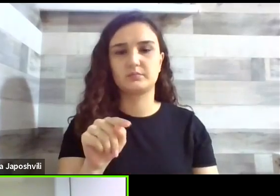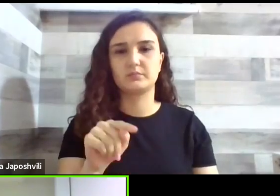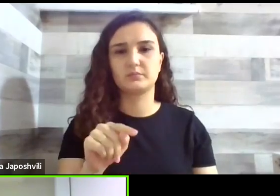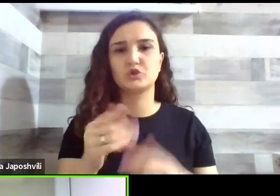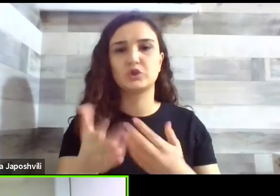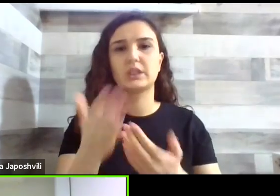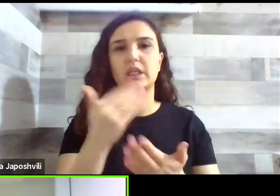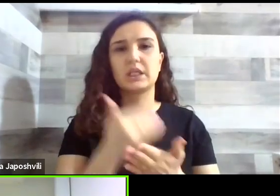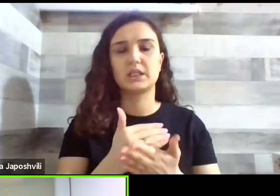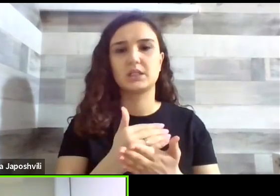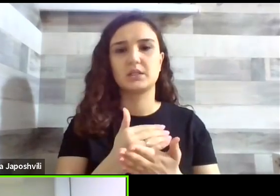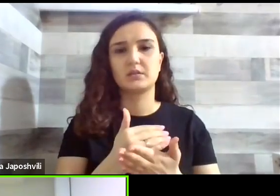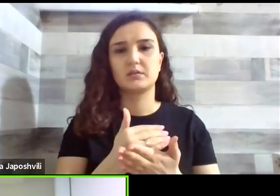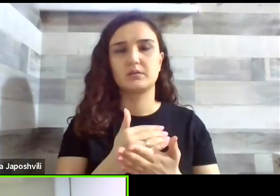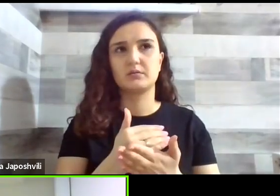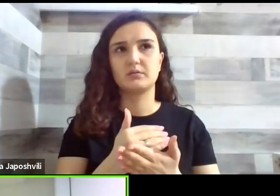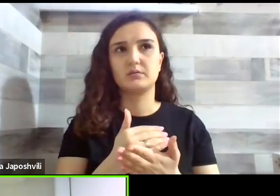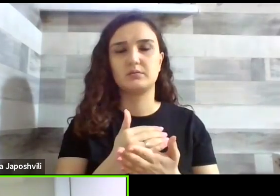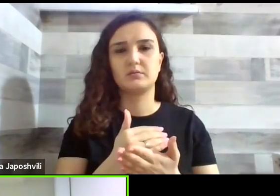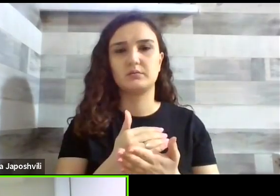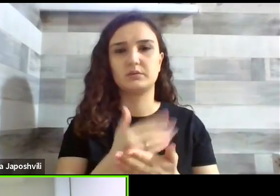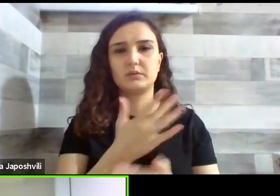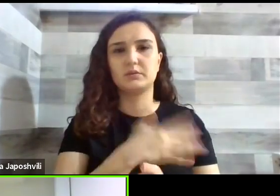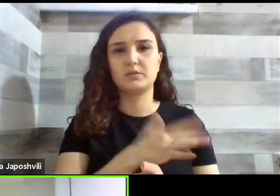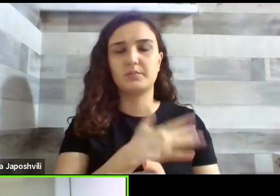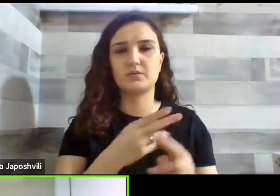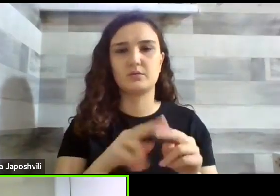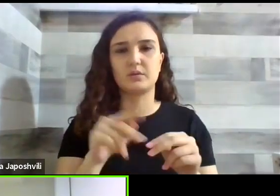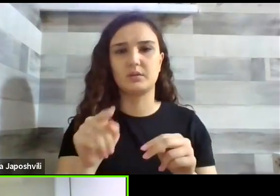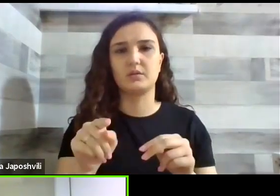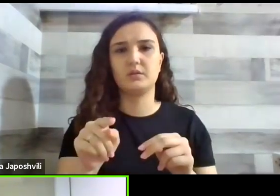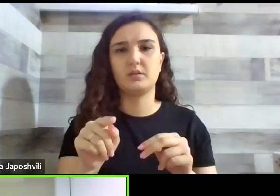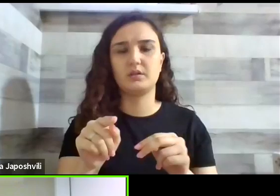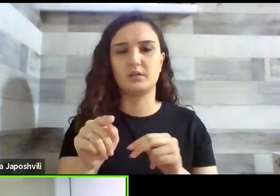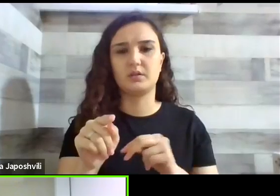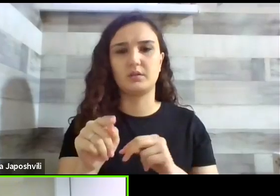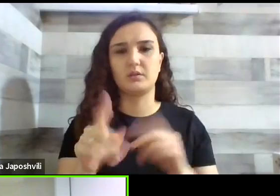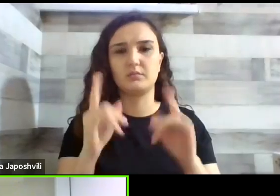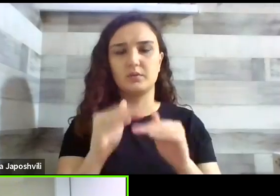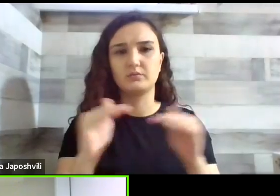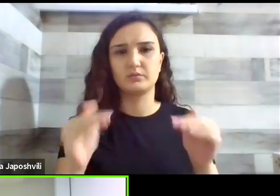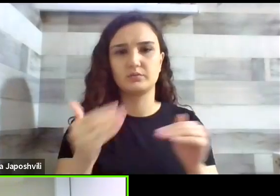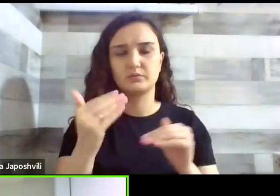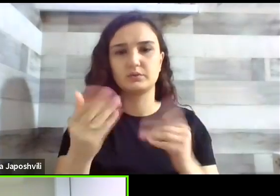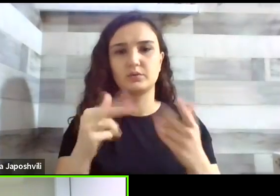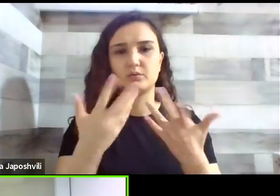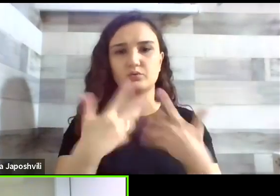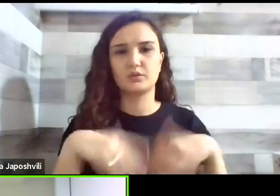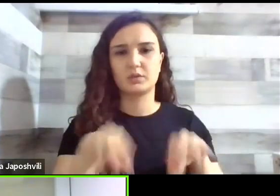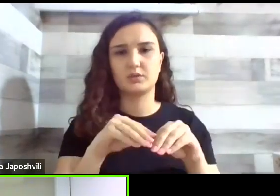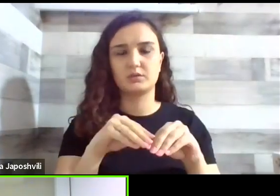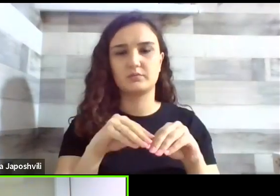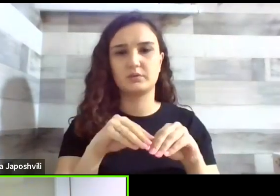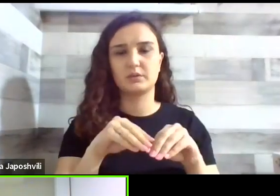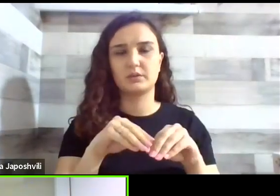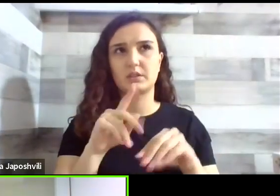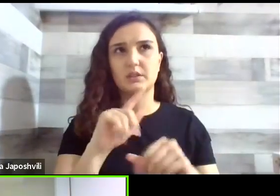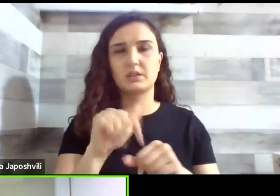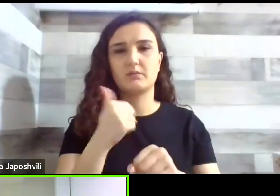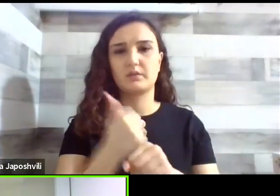შედეგის მომცემია ამ ტიპის სერვისი ეს დისტანციურად განხორციელებული ბავშვისთვის და ოჯახისთვის. და